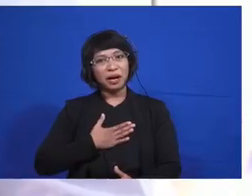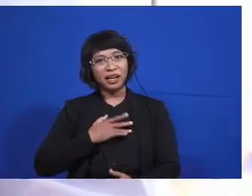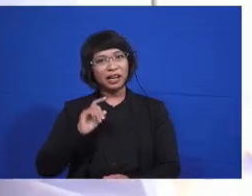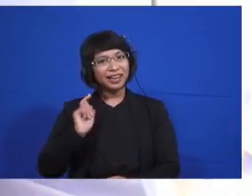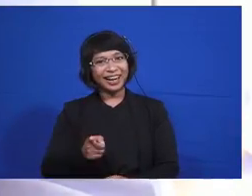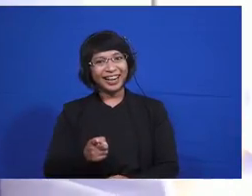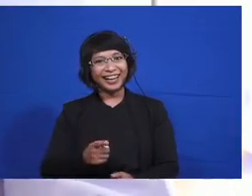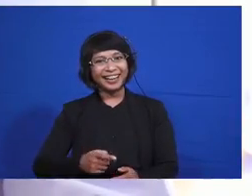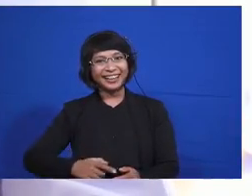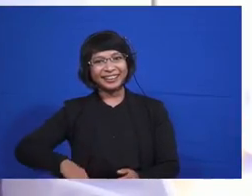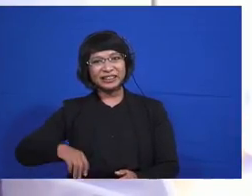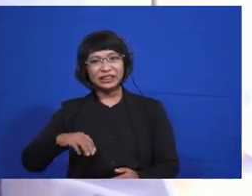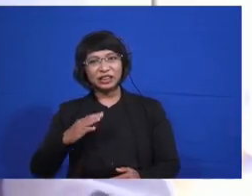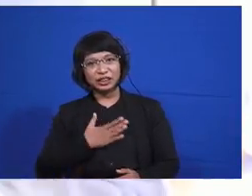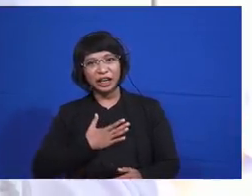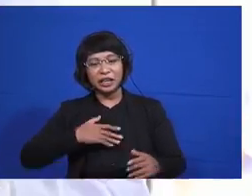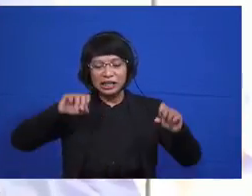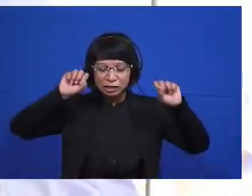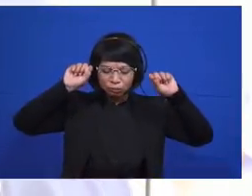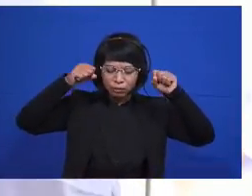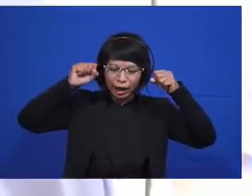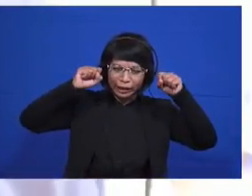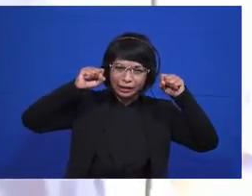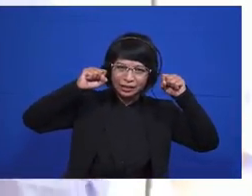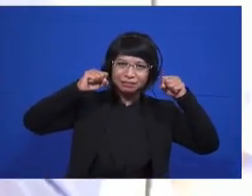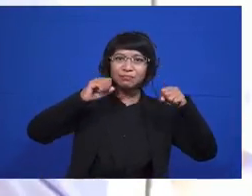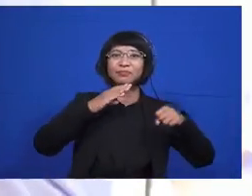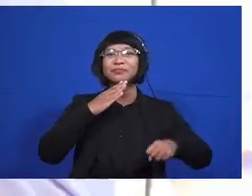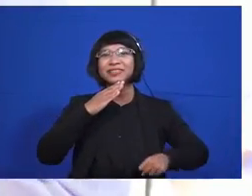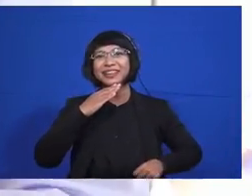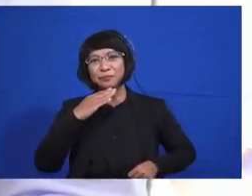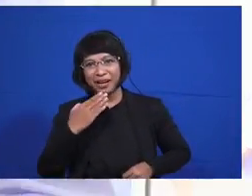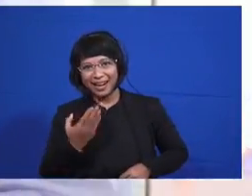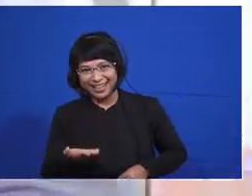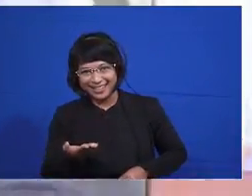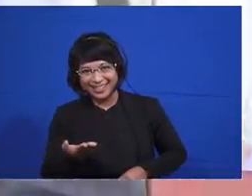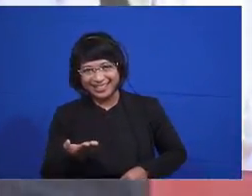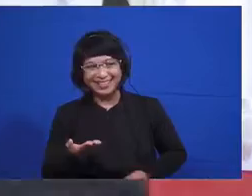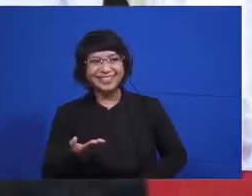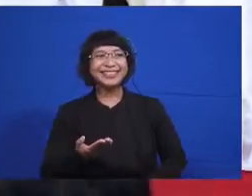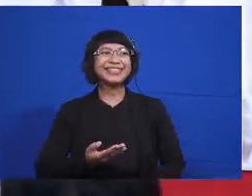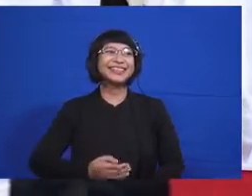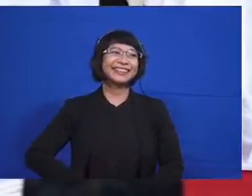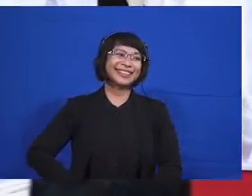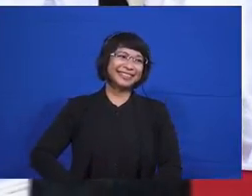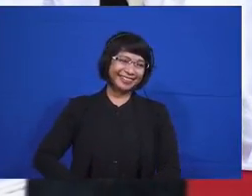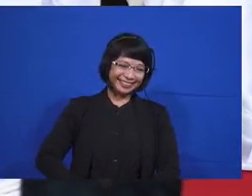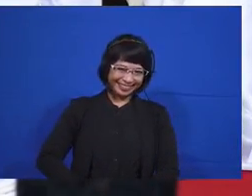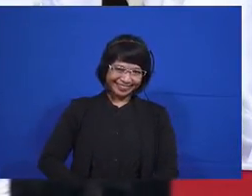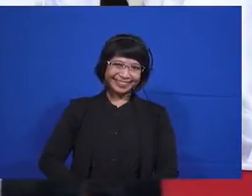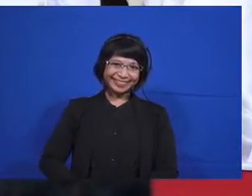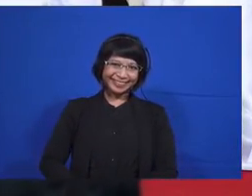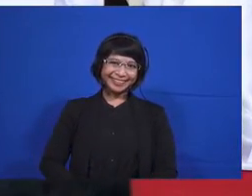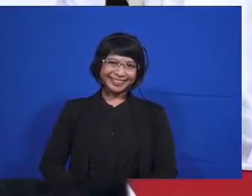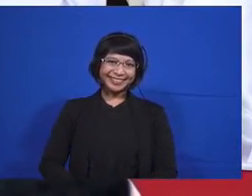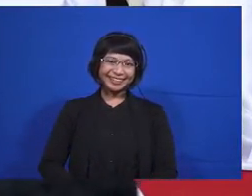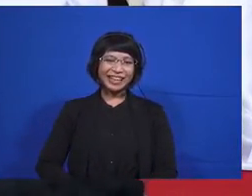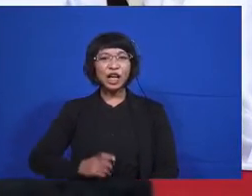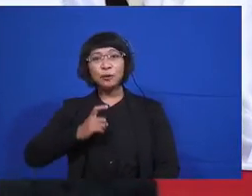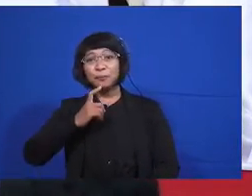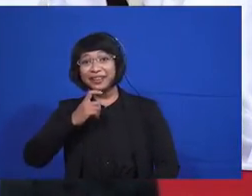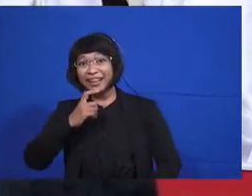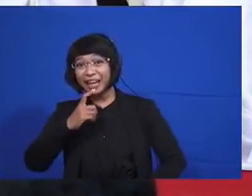Iya. Terima kasih Frater Oot. Matur nuwun. Belum selesai. Oh, iya, masih lagi. Iya. Pertanyaan